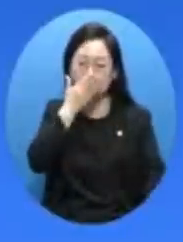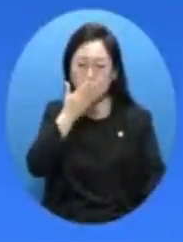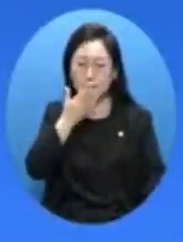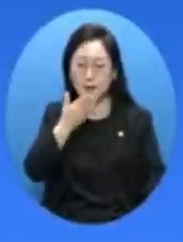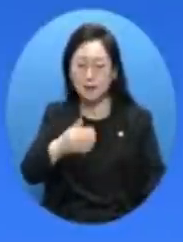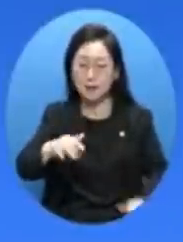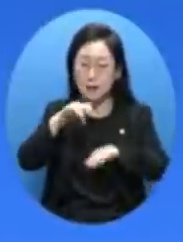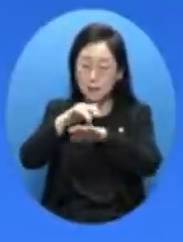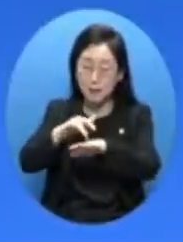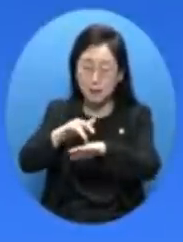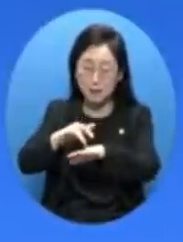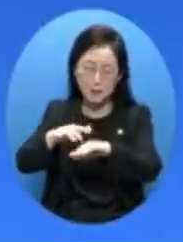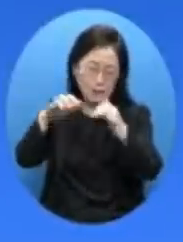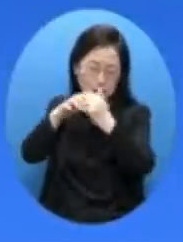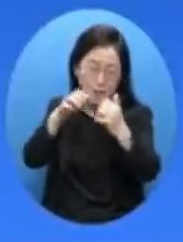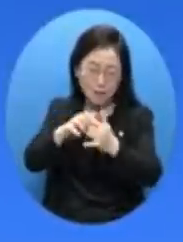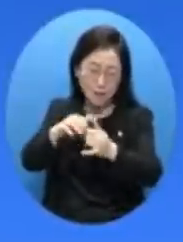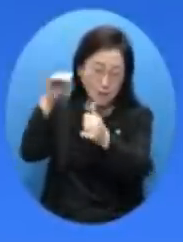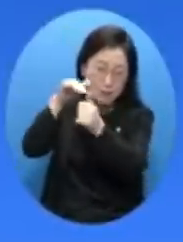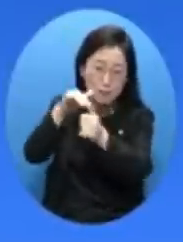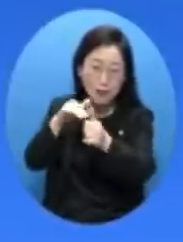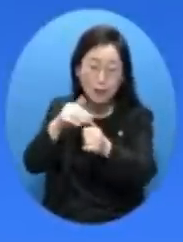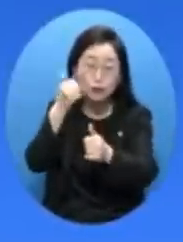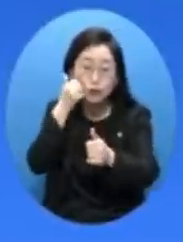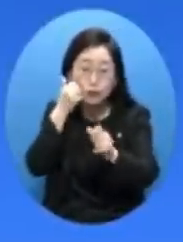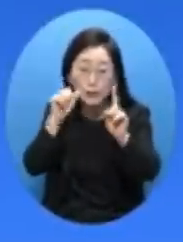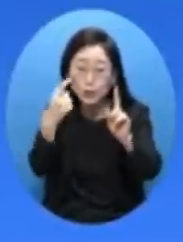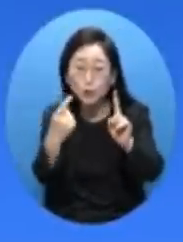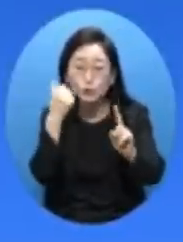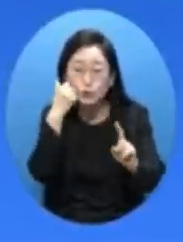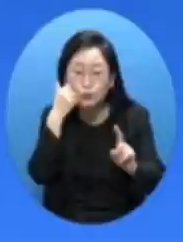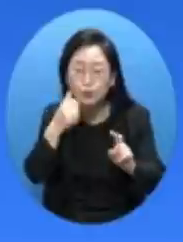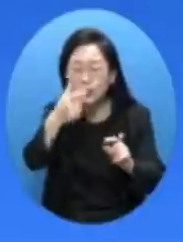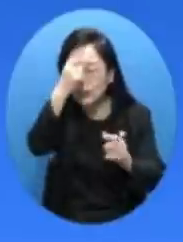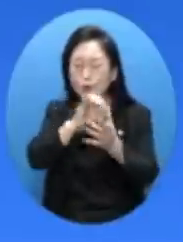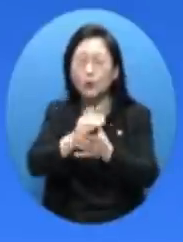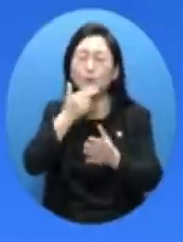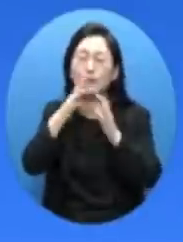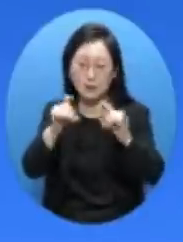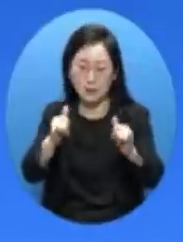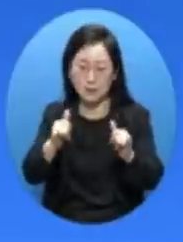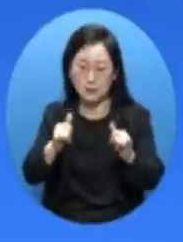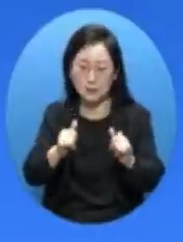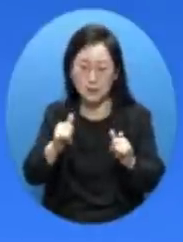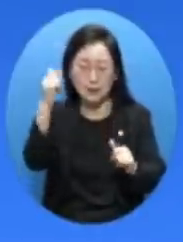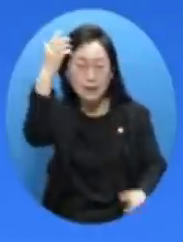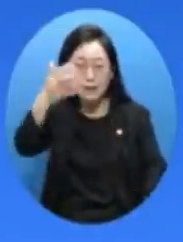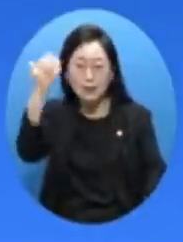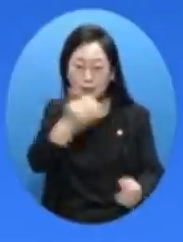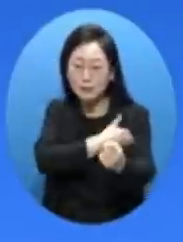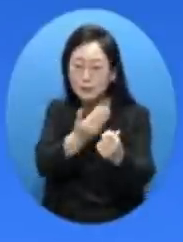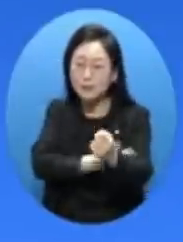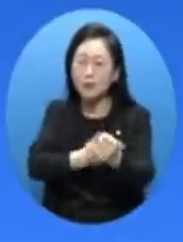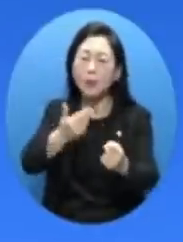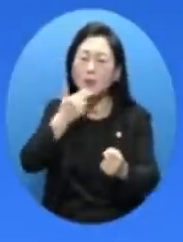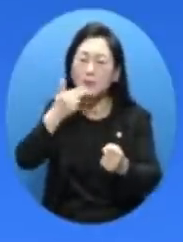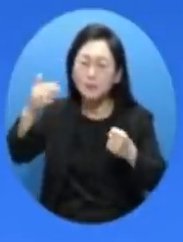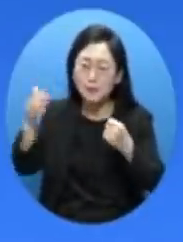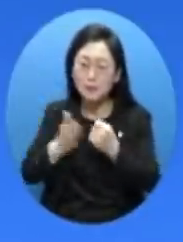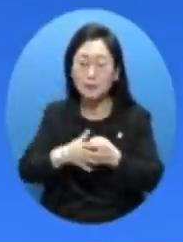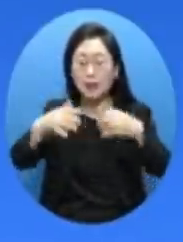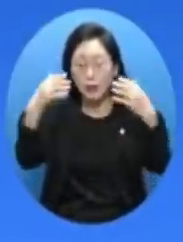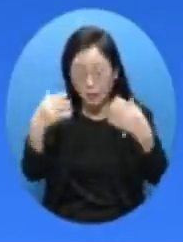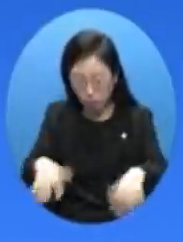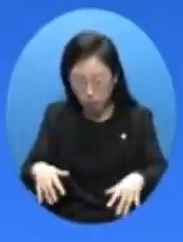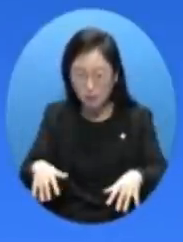마귀의 공격 대상 1호는 기도하지 않는 사람들입니다. 기도하지 않으면 영적으로 능력을 얻지 못하게 돼서